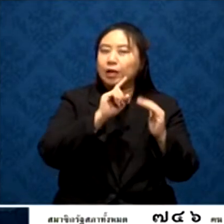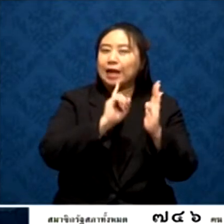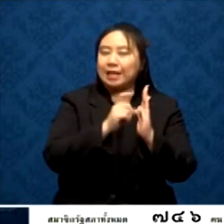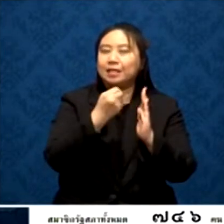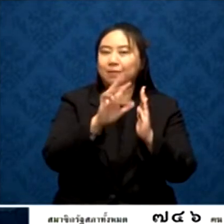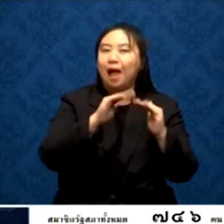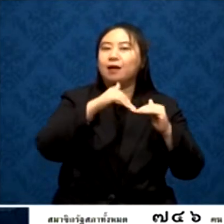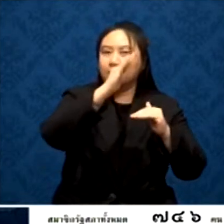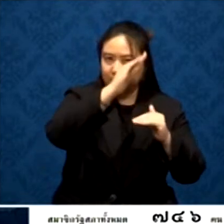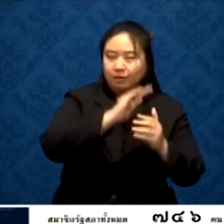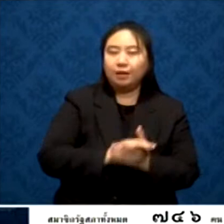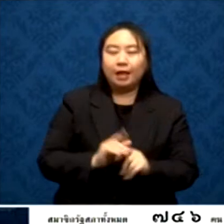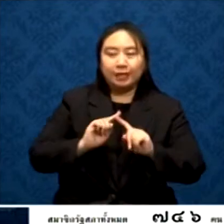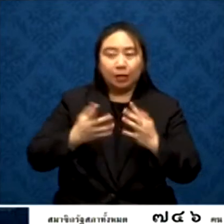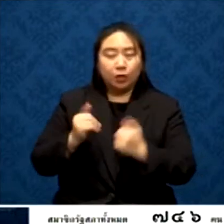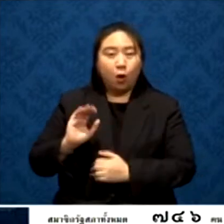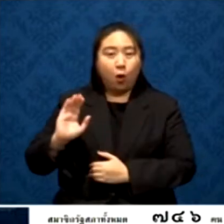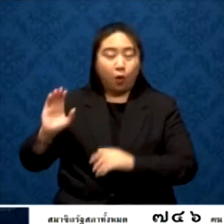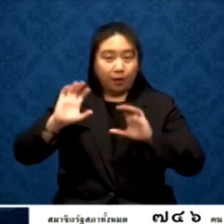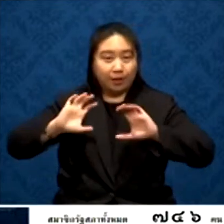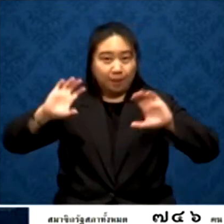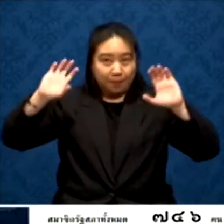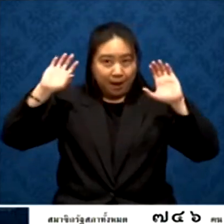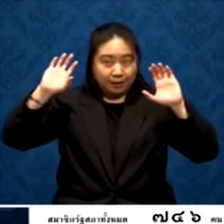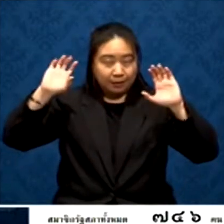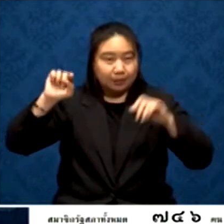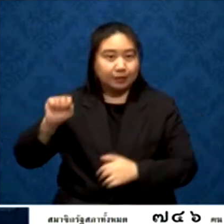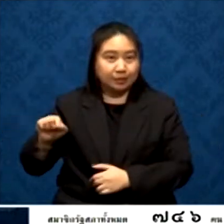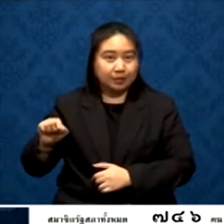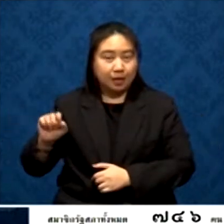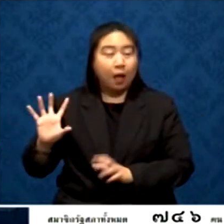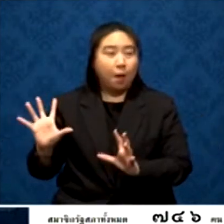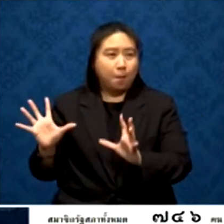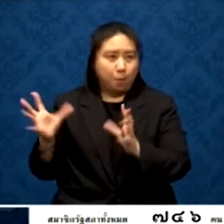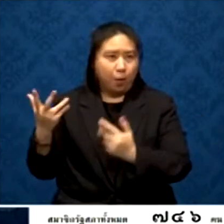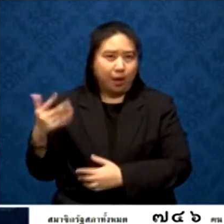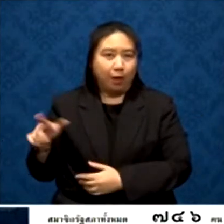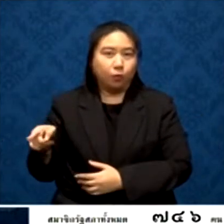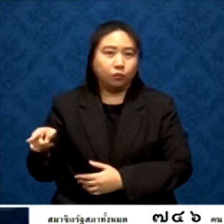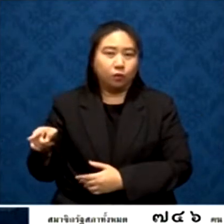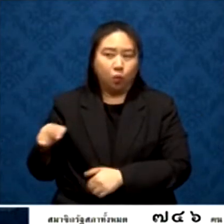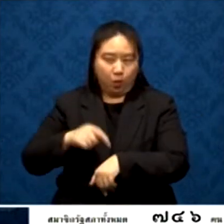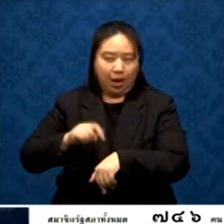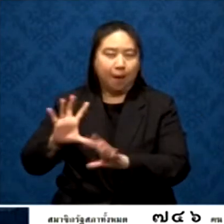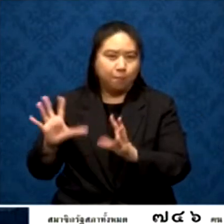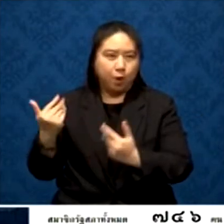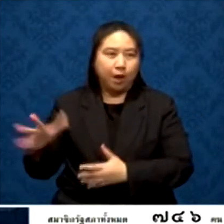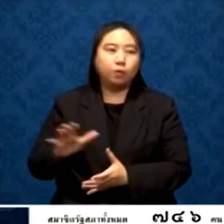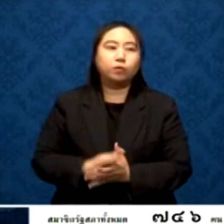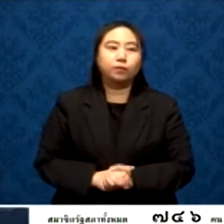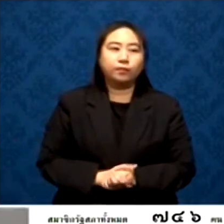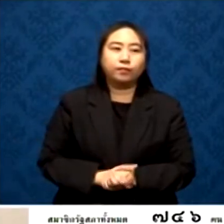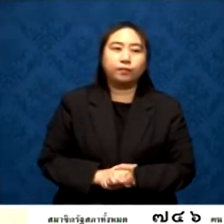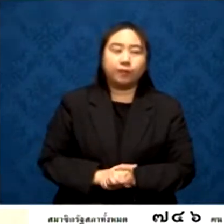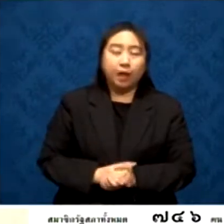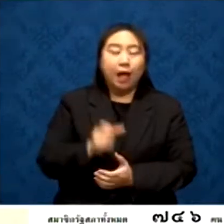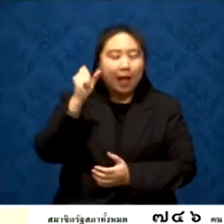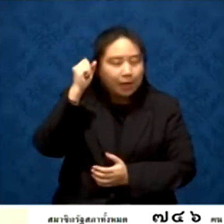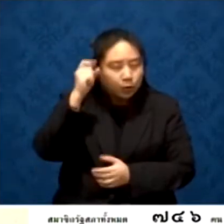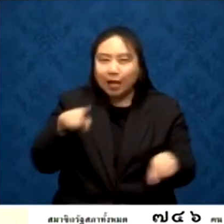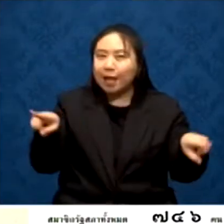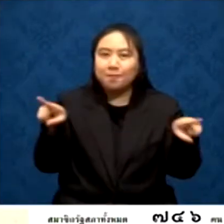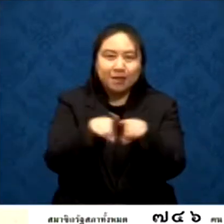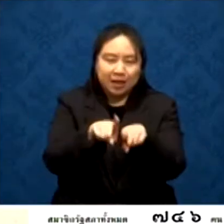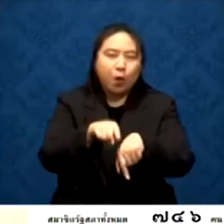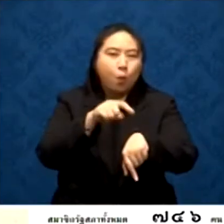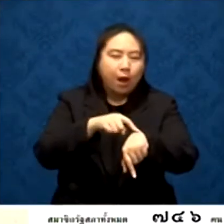ฐบาลก็ได้มีครับจบตั้งแต่ก่อนที่อาจารย์จุดศักดิ์จะพูดแล้วครับหมดเวลาตรงนั้นครับก็เข้าใจตรงกันครับเรื่องเวล